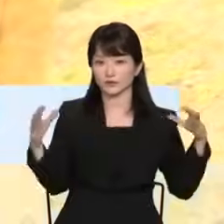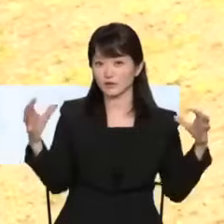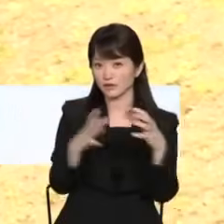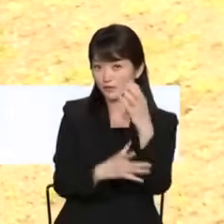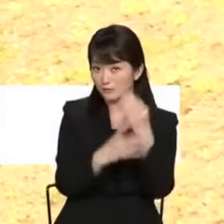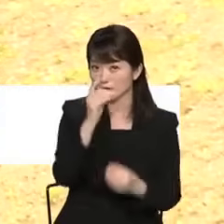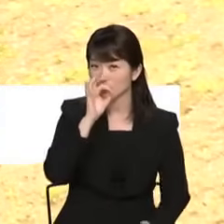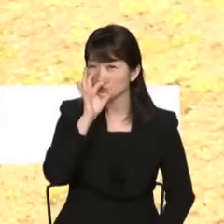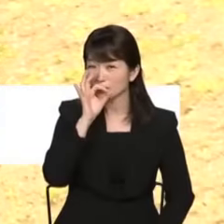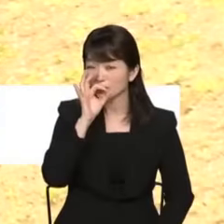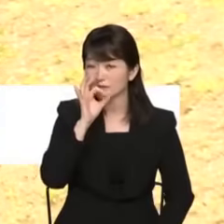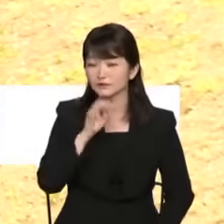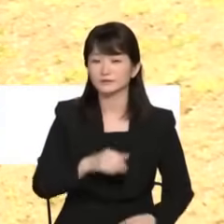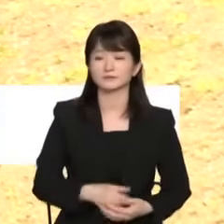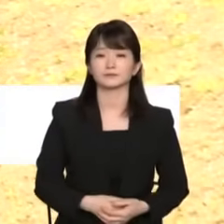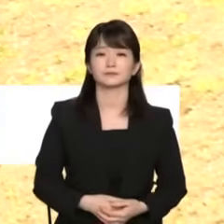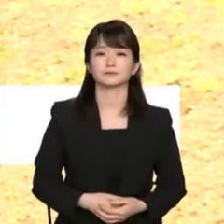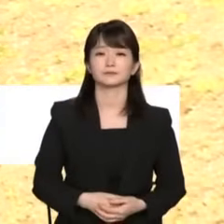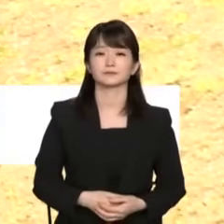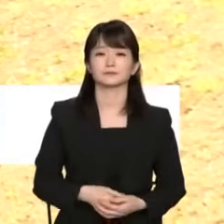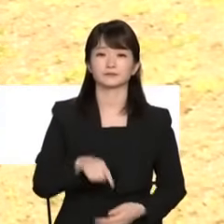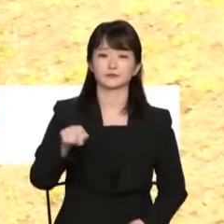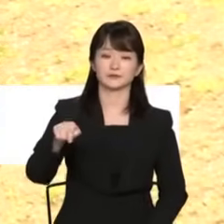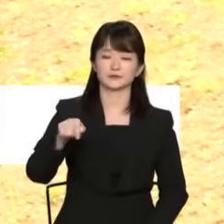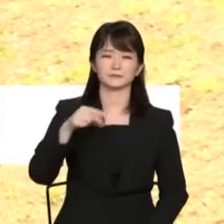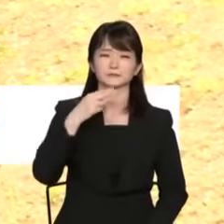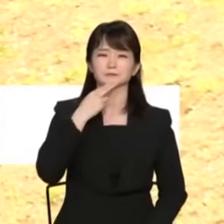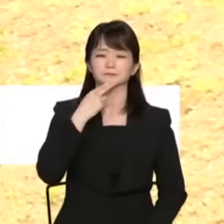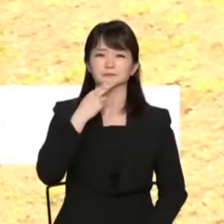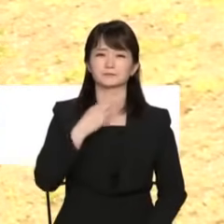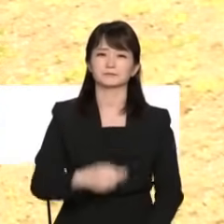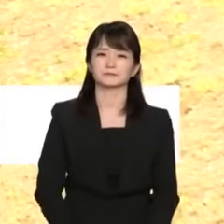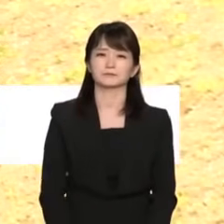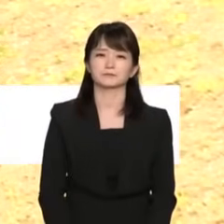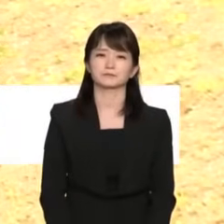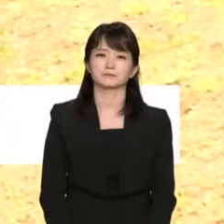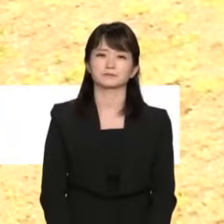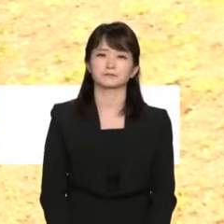될까요? 그 부분에 대해서는 전혀 없다고 말씀드리고요.